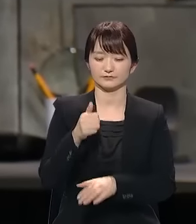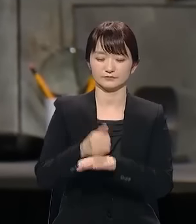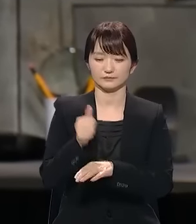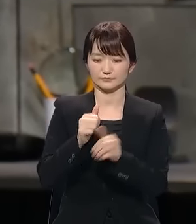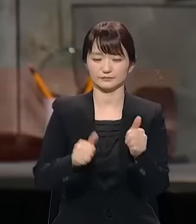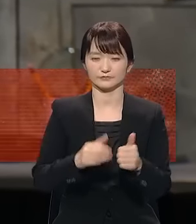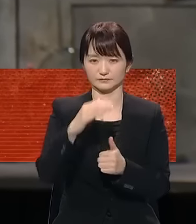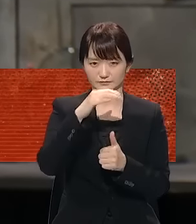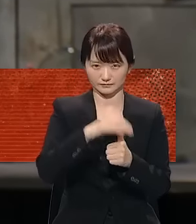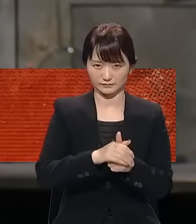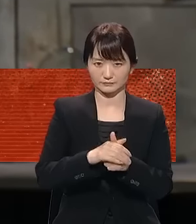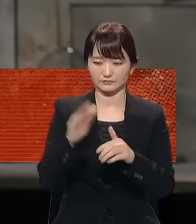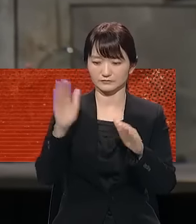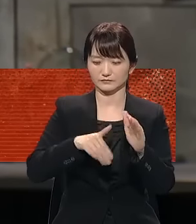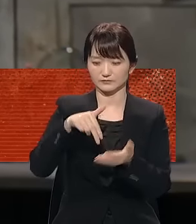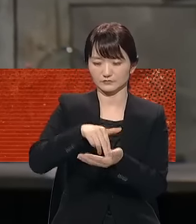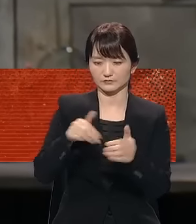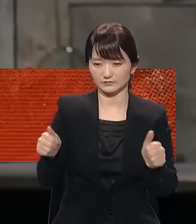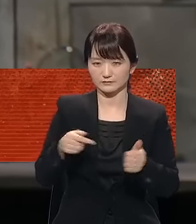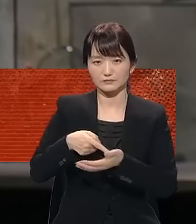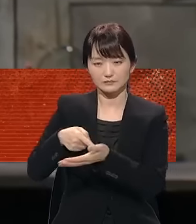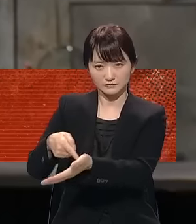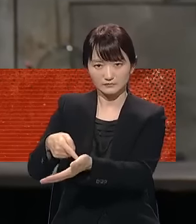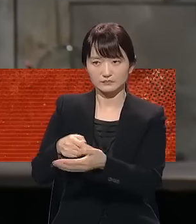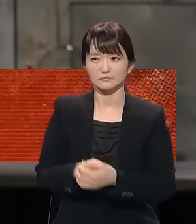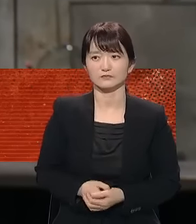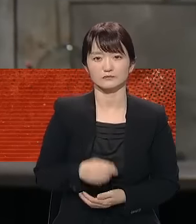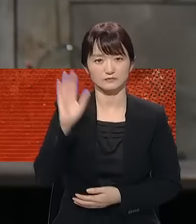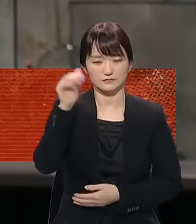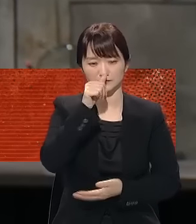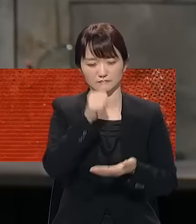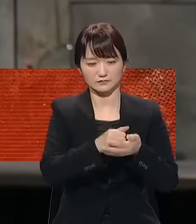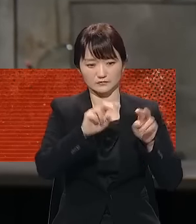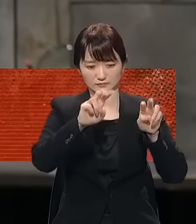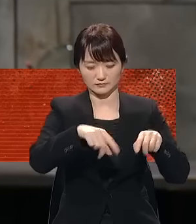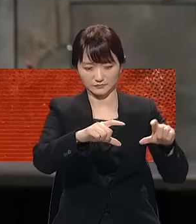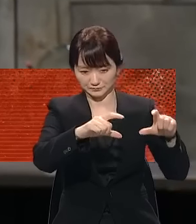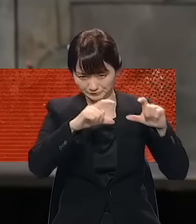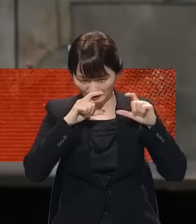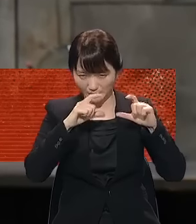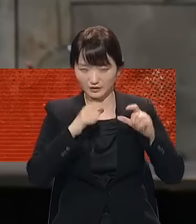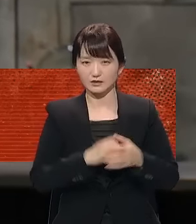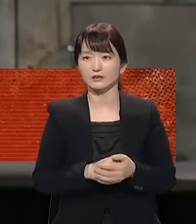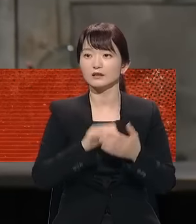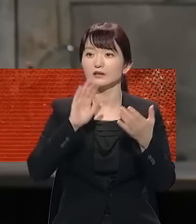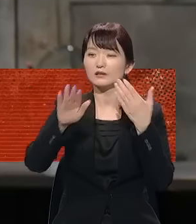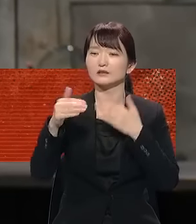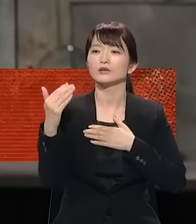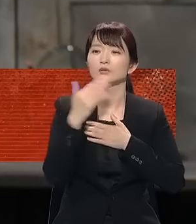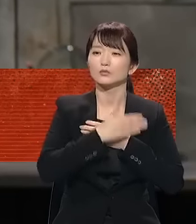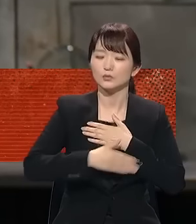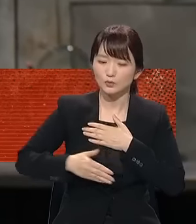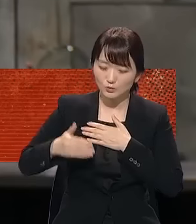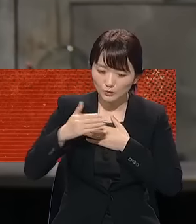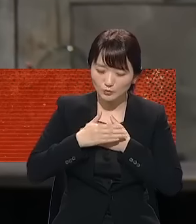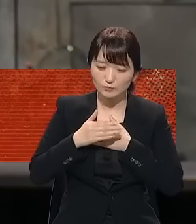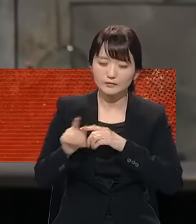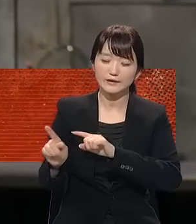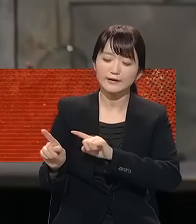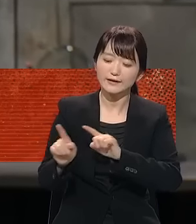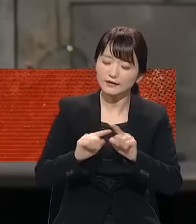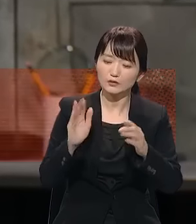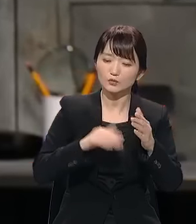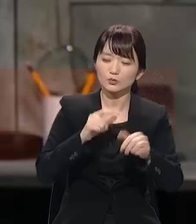손님을 해서 정식 재판 청구를 했고 최근에 무죄 판결을 받았고요 무죄 판결 이후에는 몸도 좀 많이 좋아졌고 공